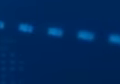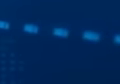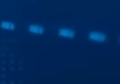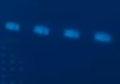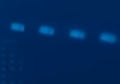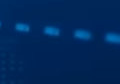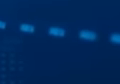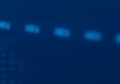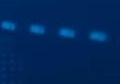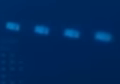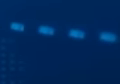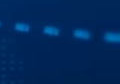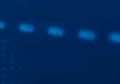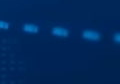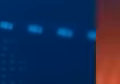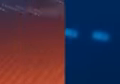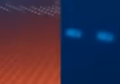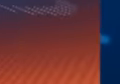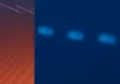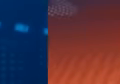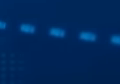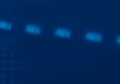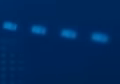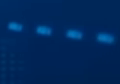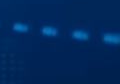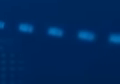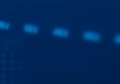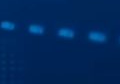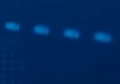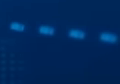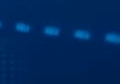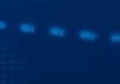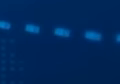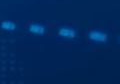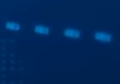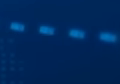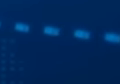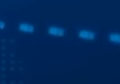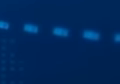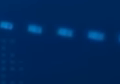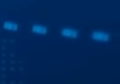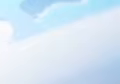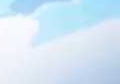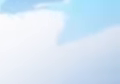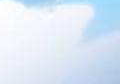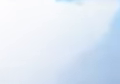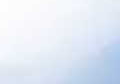ресей рублі 5 теңге 60 тиын, Қытай юані 55 теңге 96 тиын.